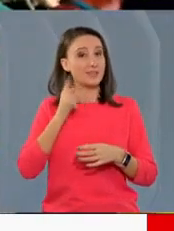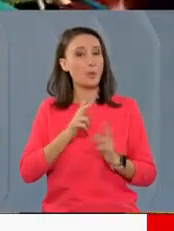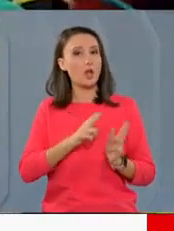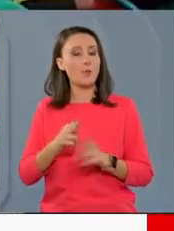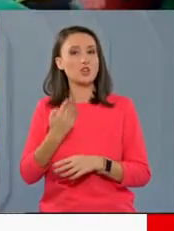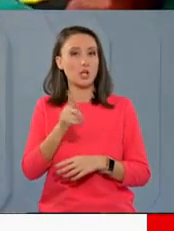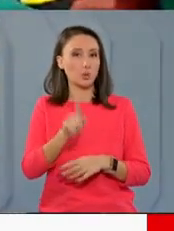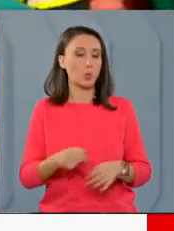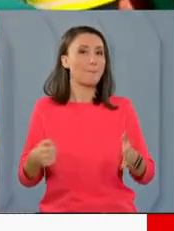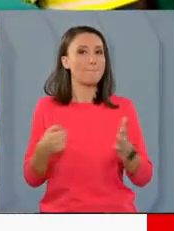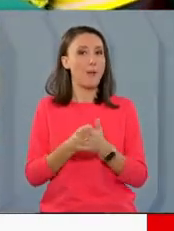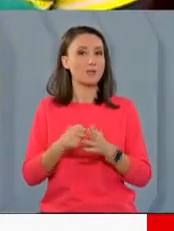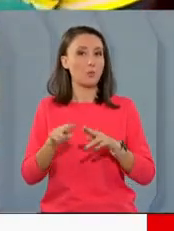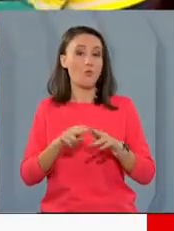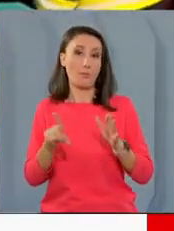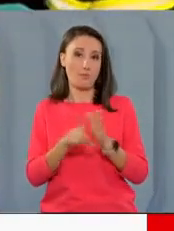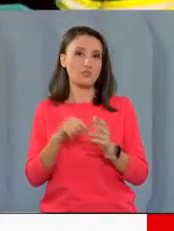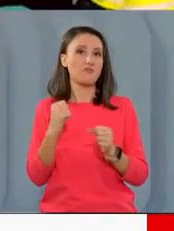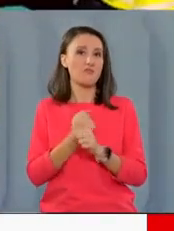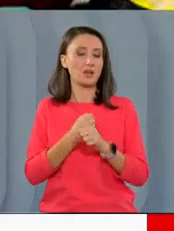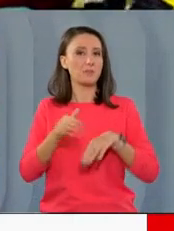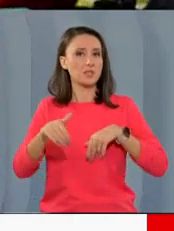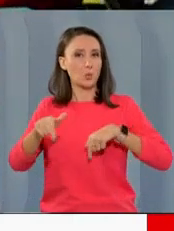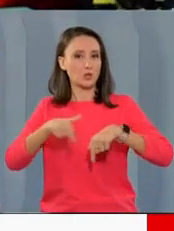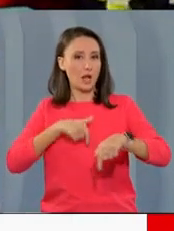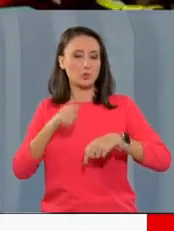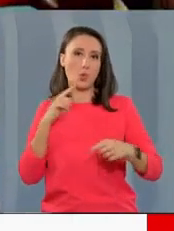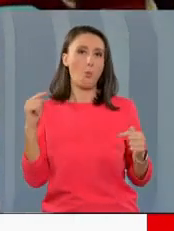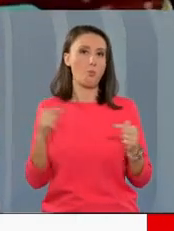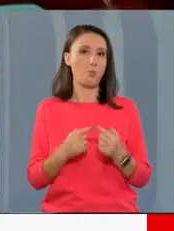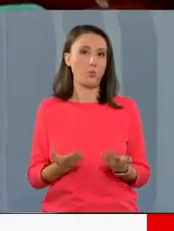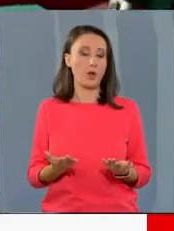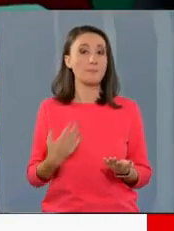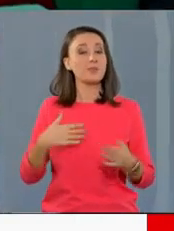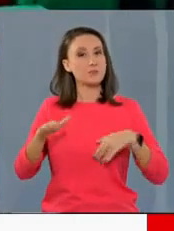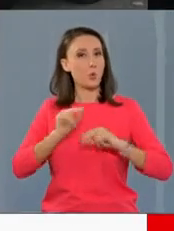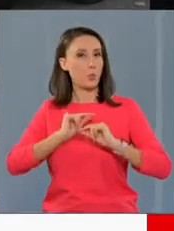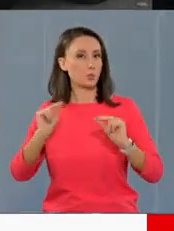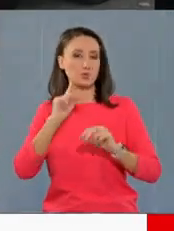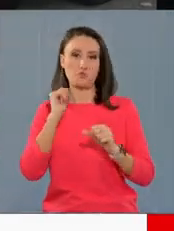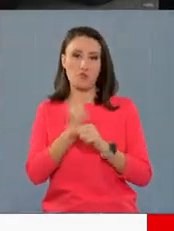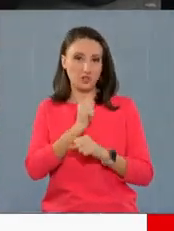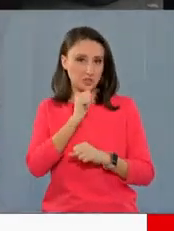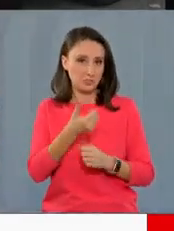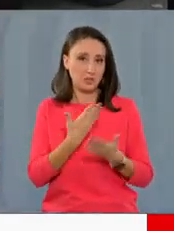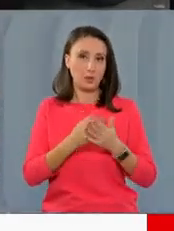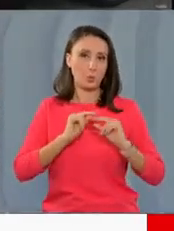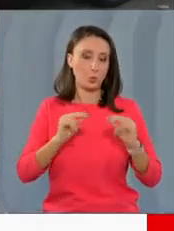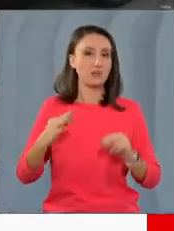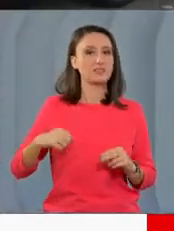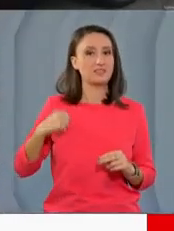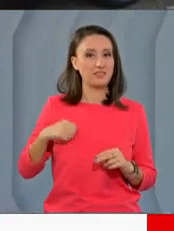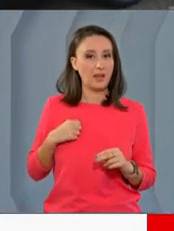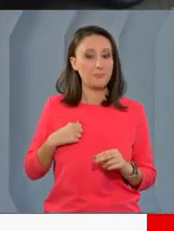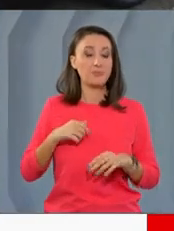normală în șase luni maxim conform legii să se facă Ministerul Transporturilor se opune Ministerul Educației Nu face nimic pentru educa tinerii